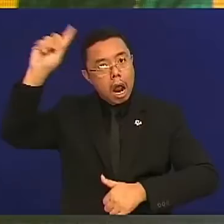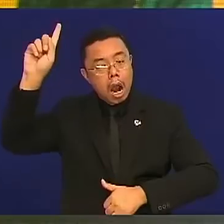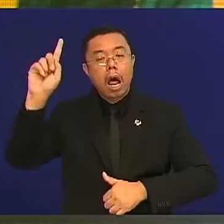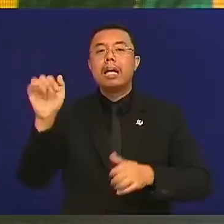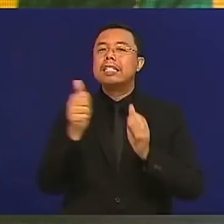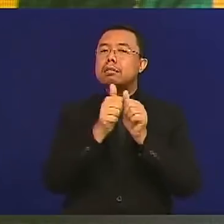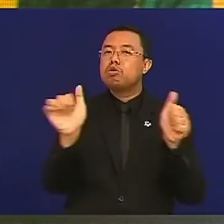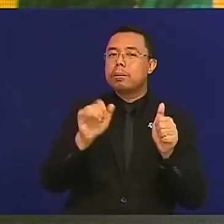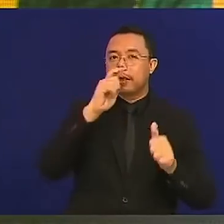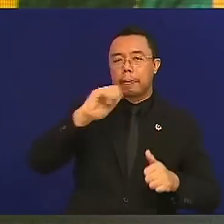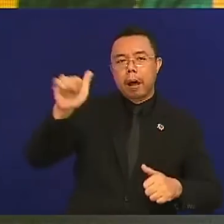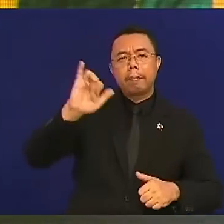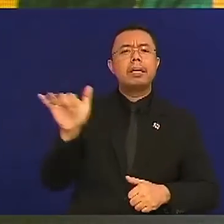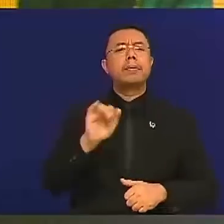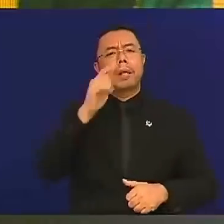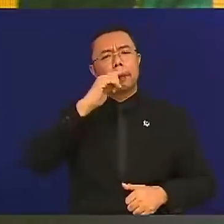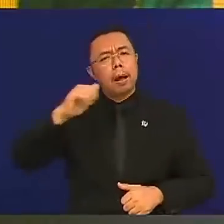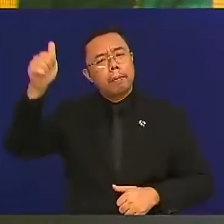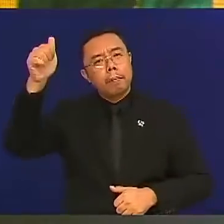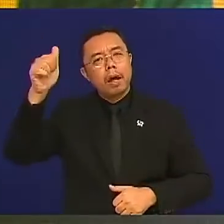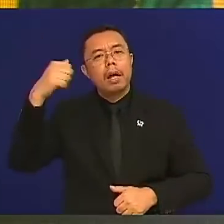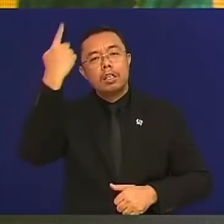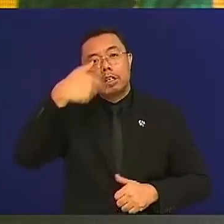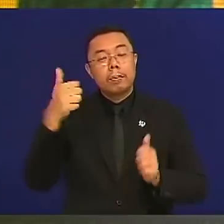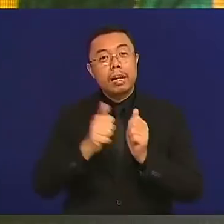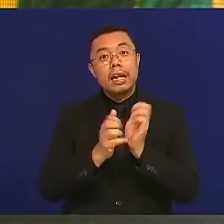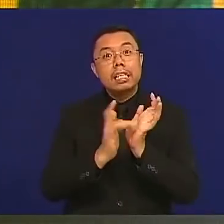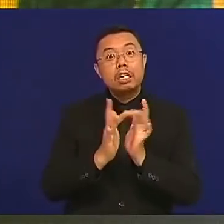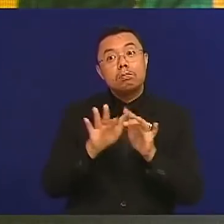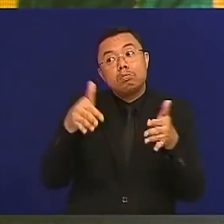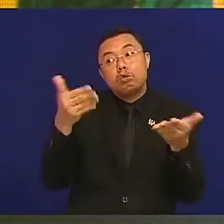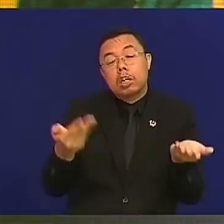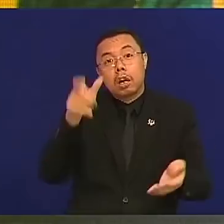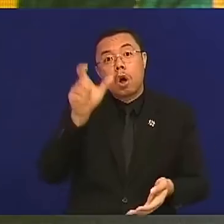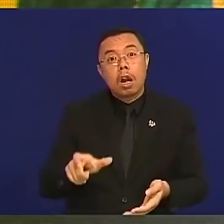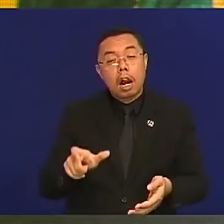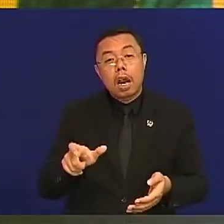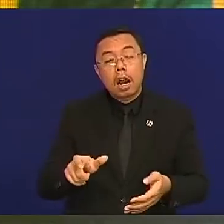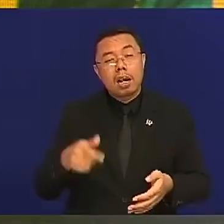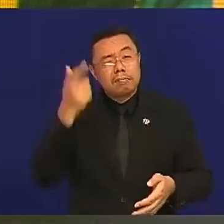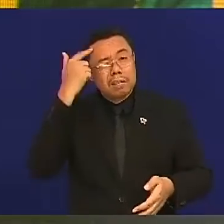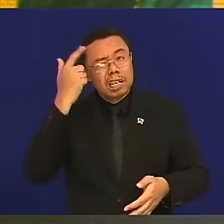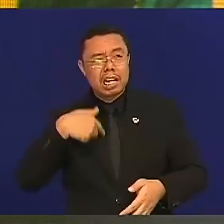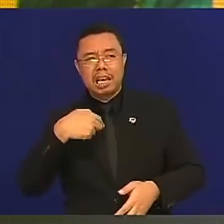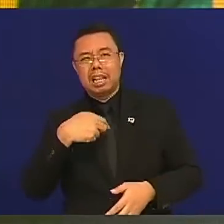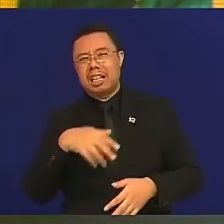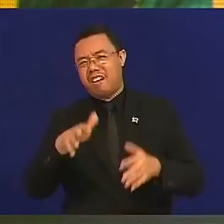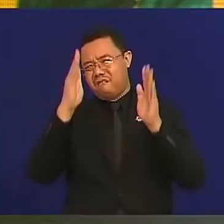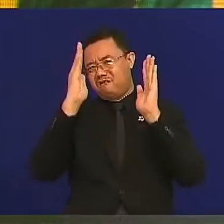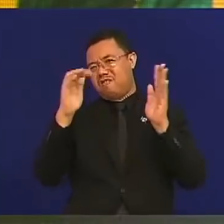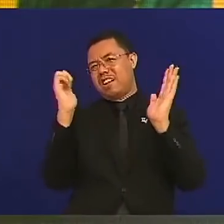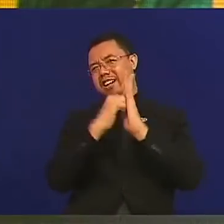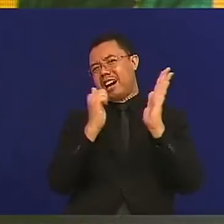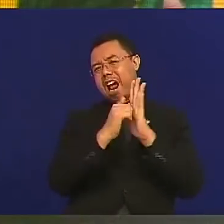seperti Bapa. Seperti Bapa serupa dengan Yesus. Mungkin orang menganggap kita fanatik,